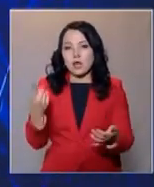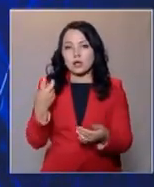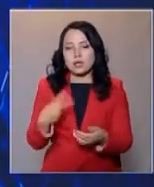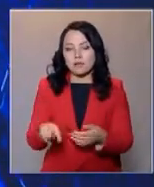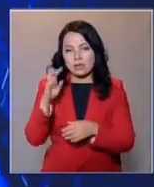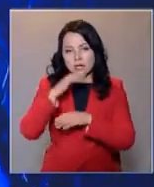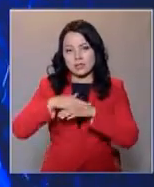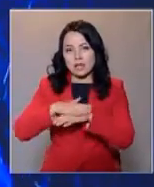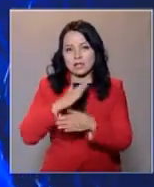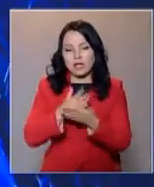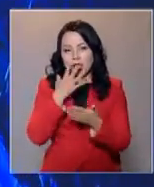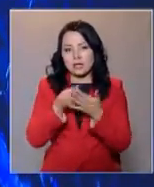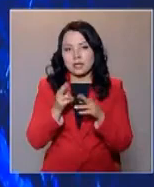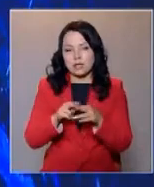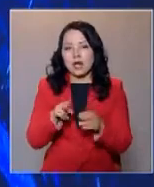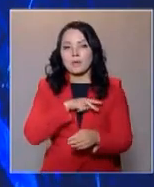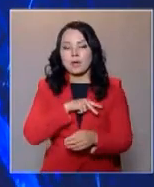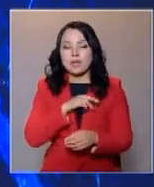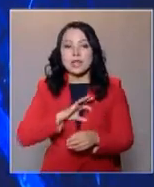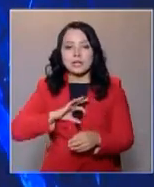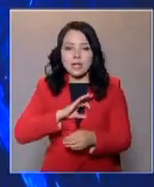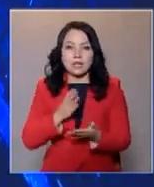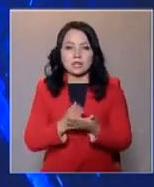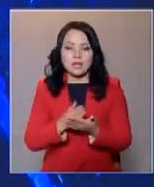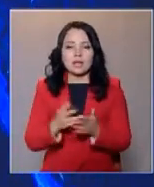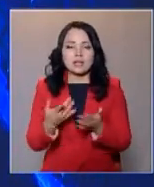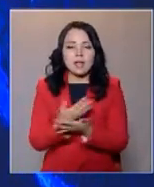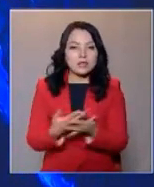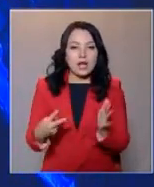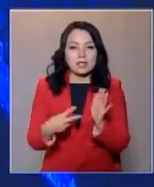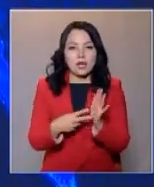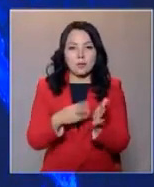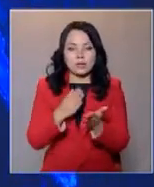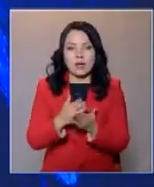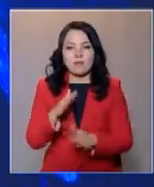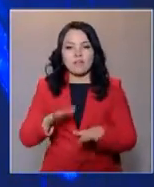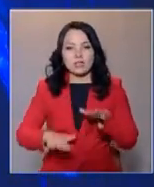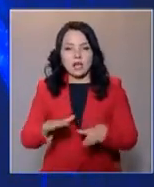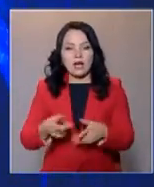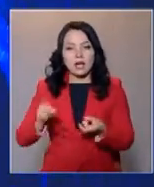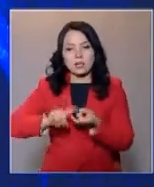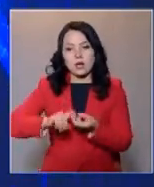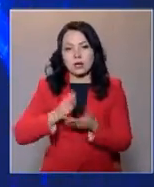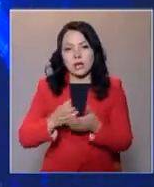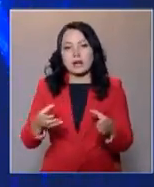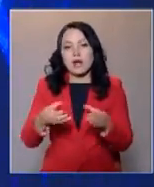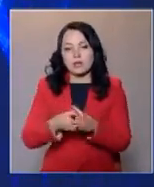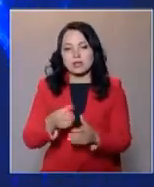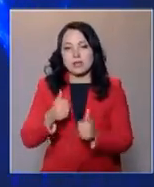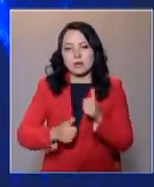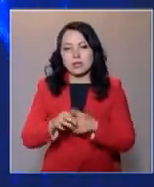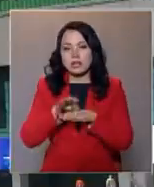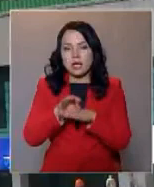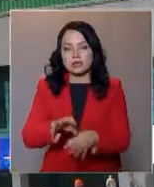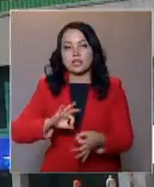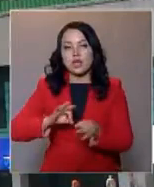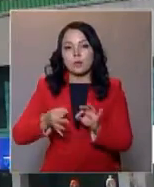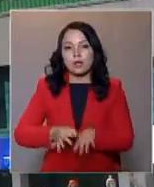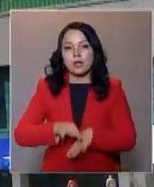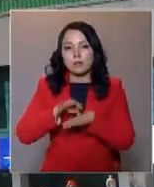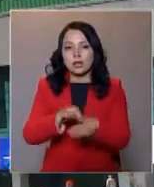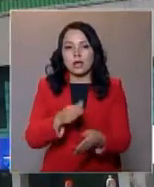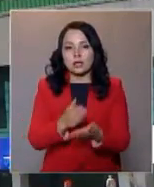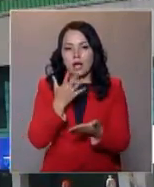120 стран, поборются за медали в 7 весовых категориях. Также состоится командное первенство. Чемпионат мира